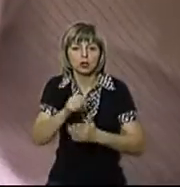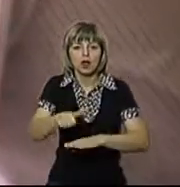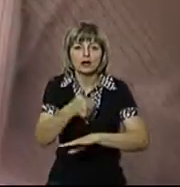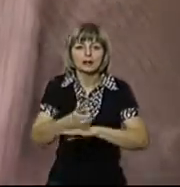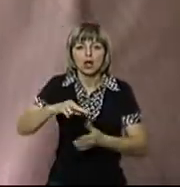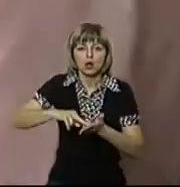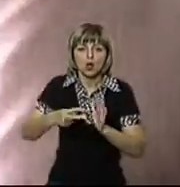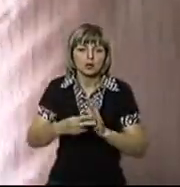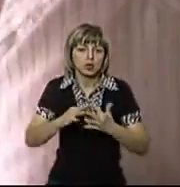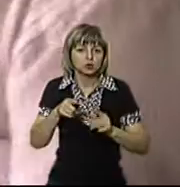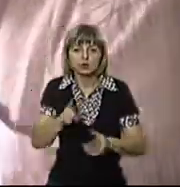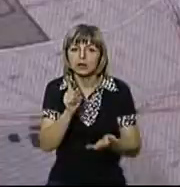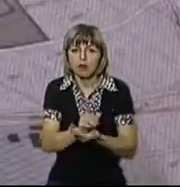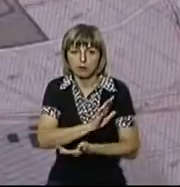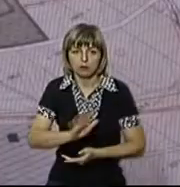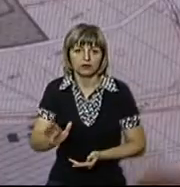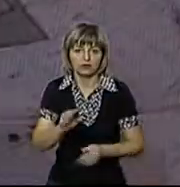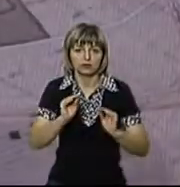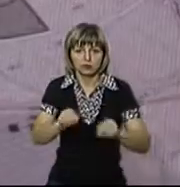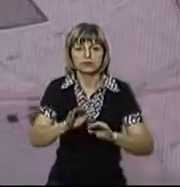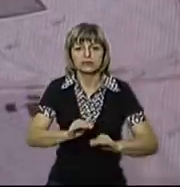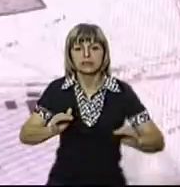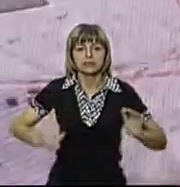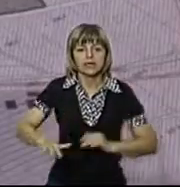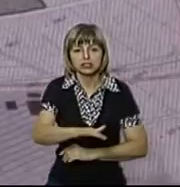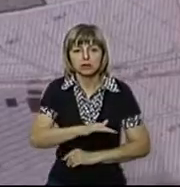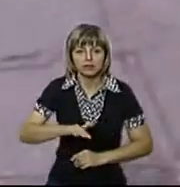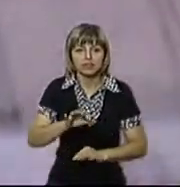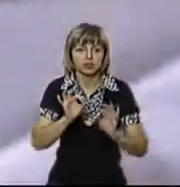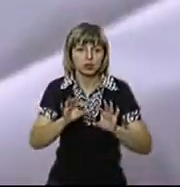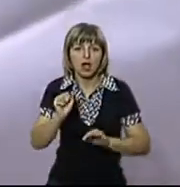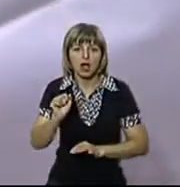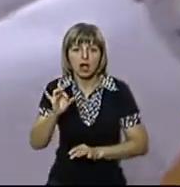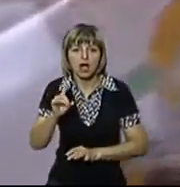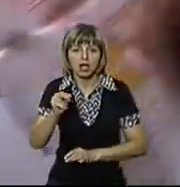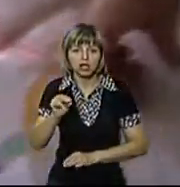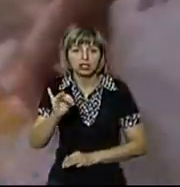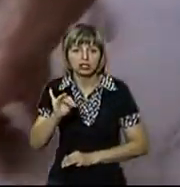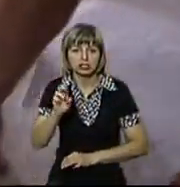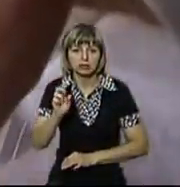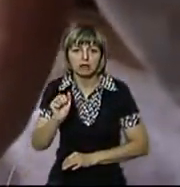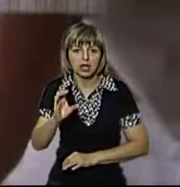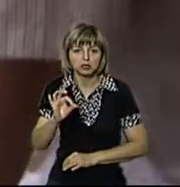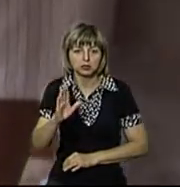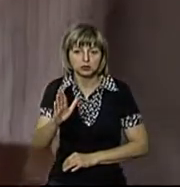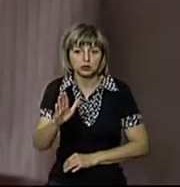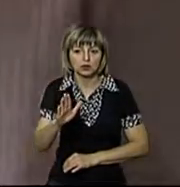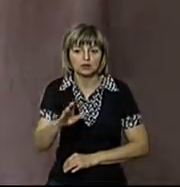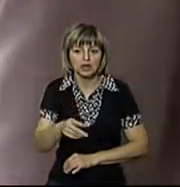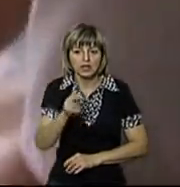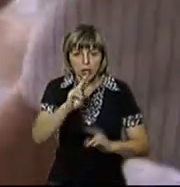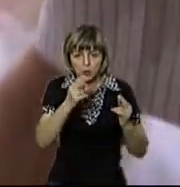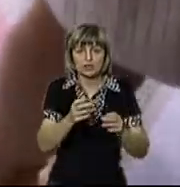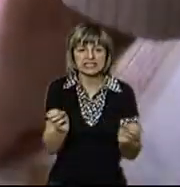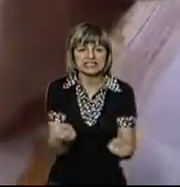плану села, тут не має бути дитячого майданчика, каже Валентин Арчибасов. Оцим кольором, світло-коричневим, можна